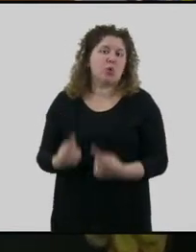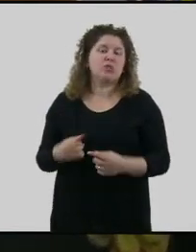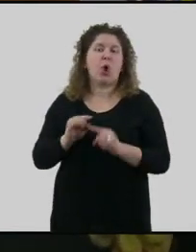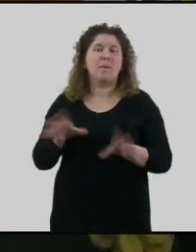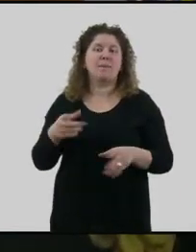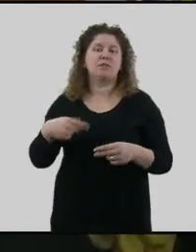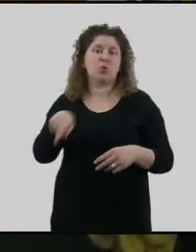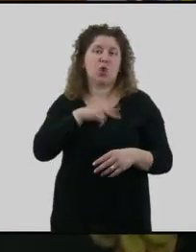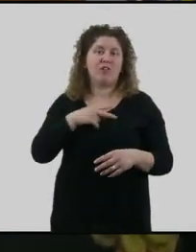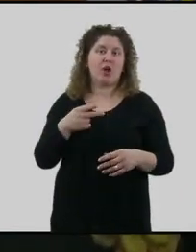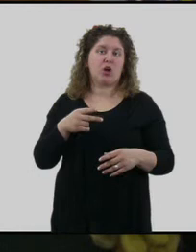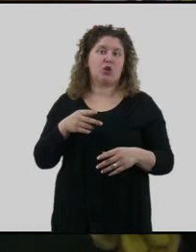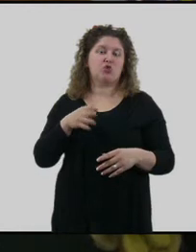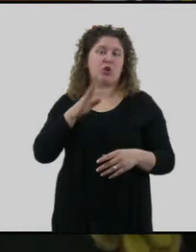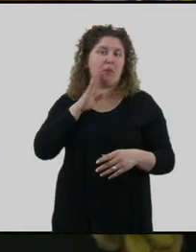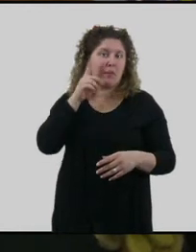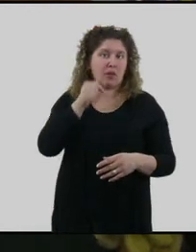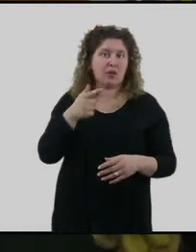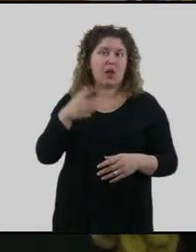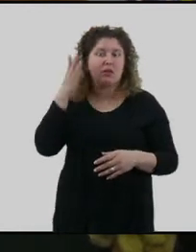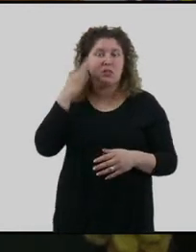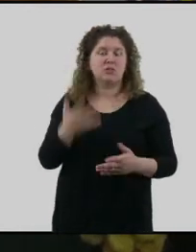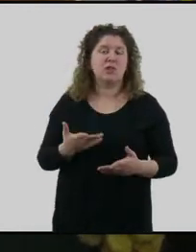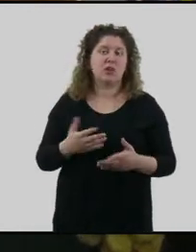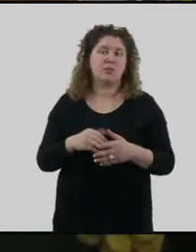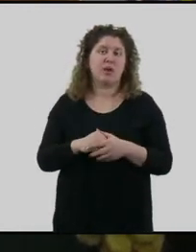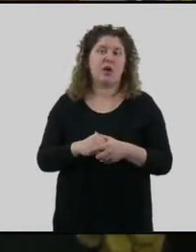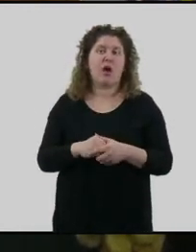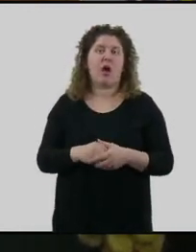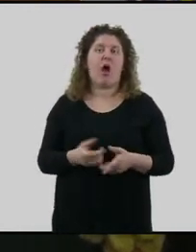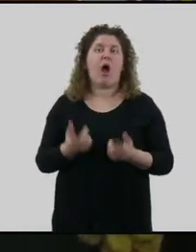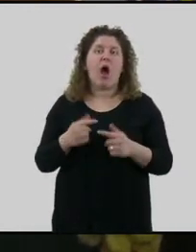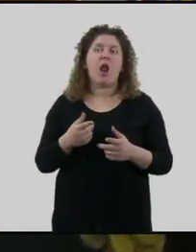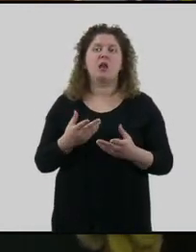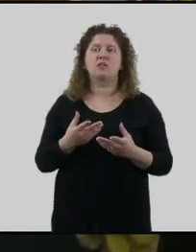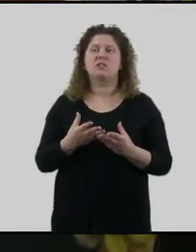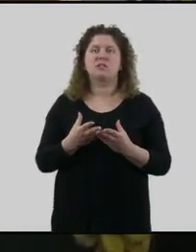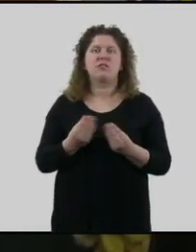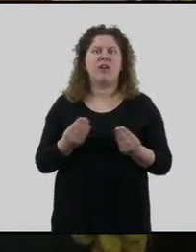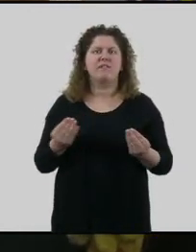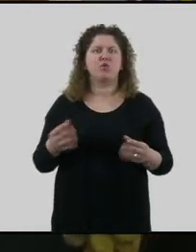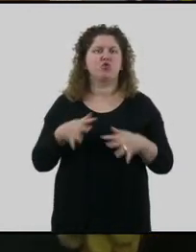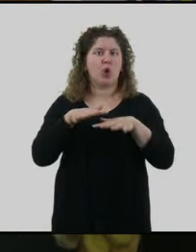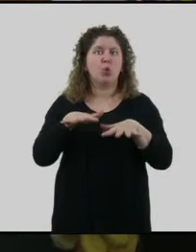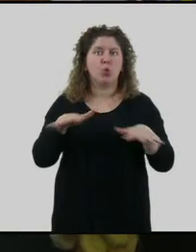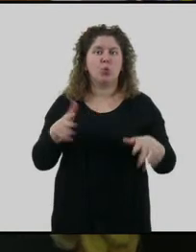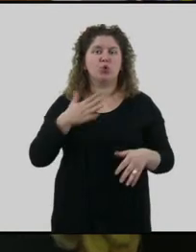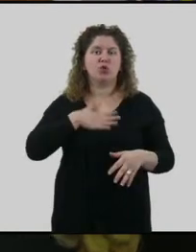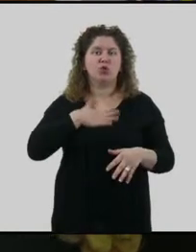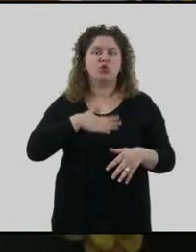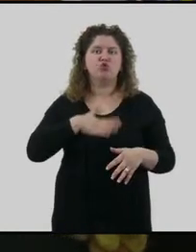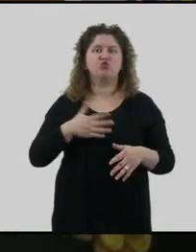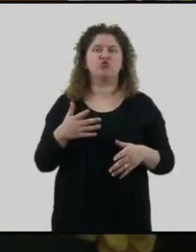bez odgovarajuće roditeljske skrbi, ostalo je bez roditelja u bilo kojem smislu, no međutim sve više ljudi žele se